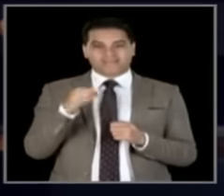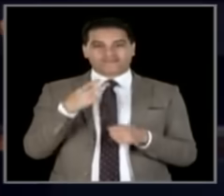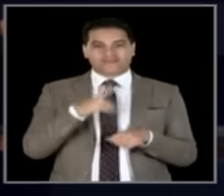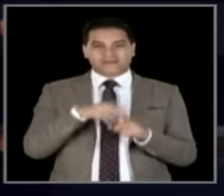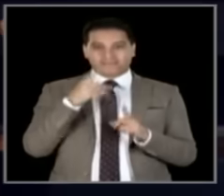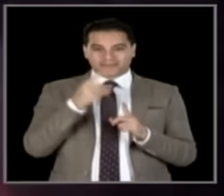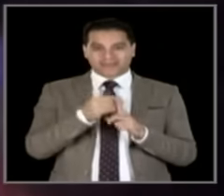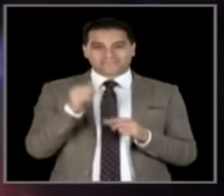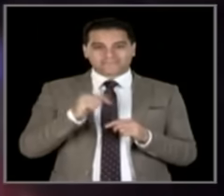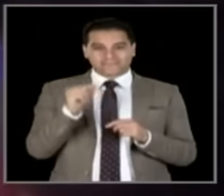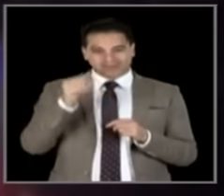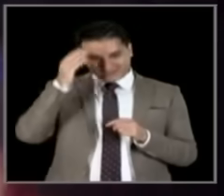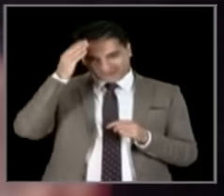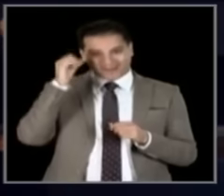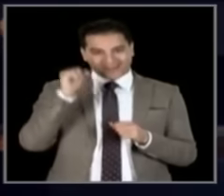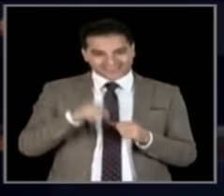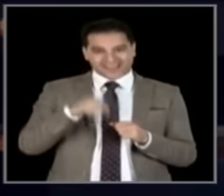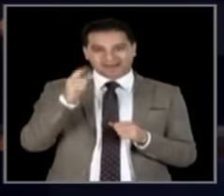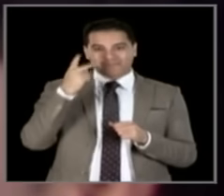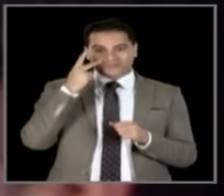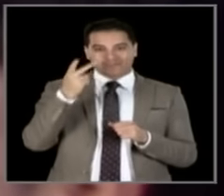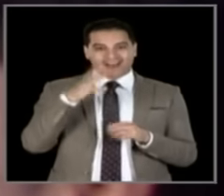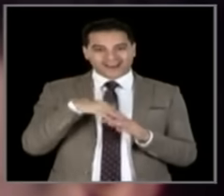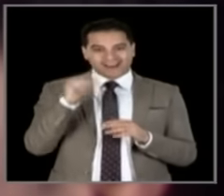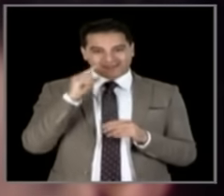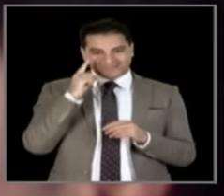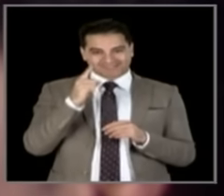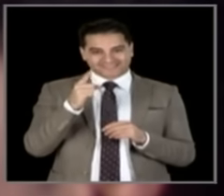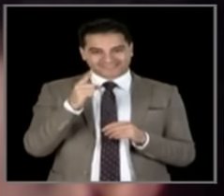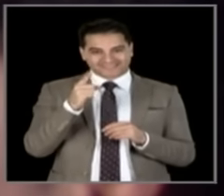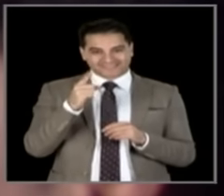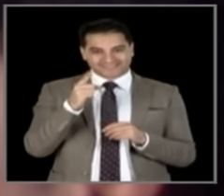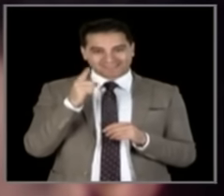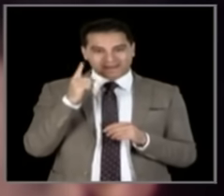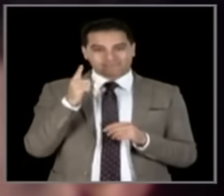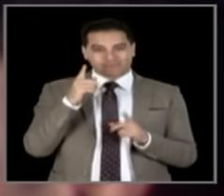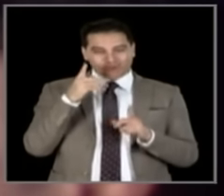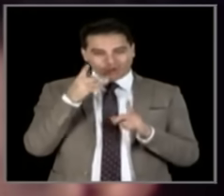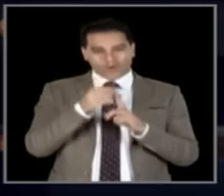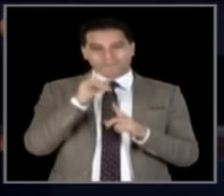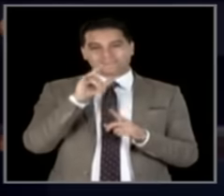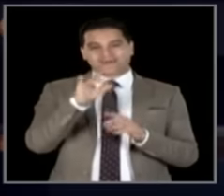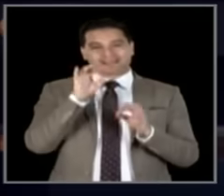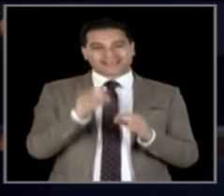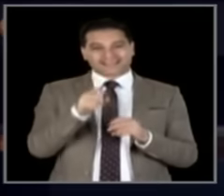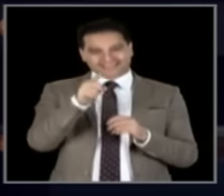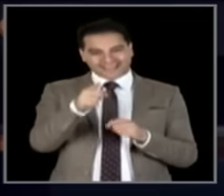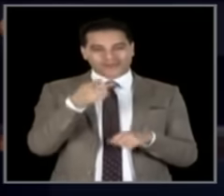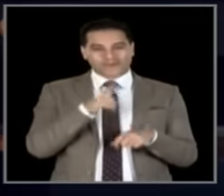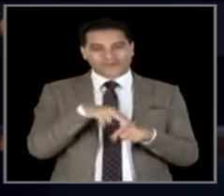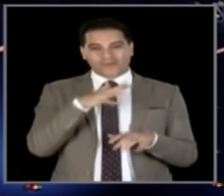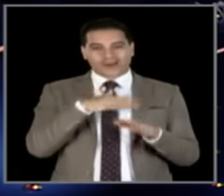وبتحبي برنامج العباقره؟ بتتفرجي عليه؟ هي حضرتك بتحبك جدا جدا،